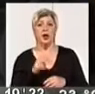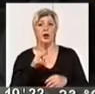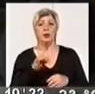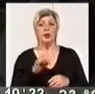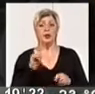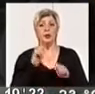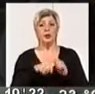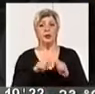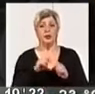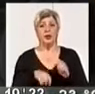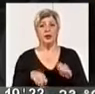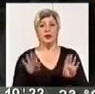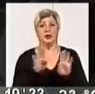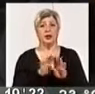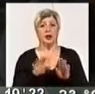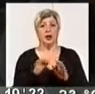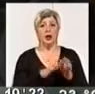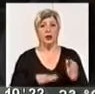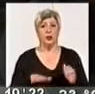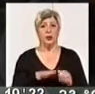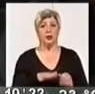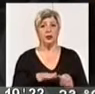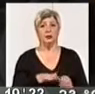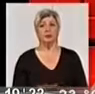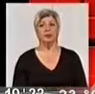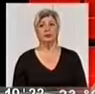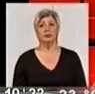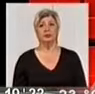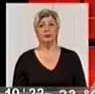таких объектов, как детские оздоровительные лагеря.